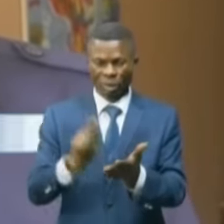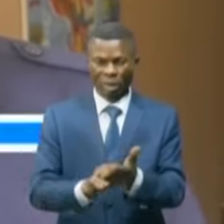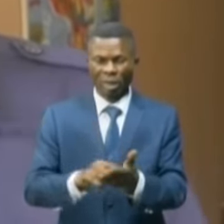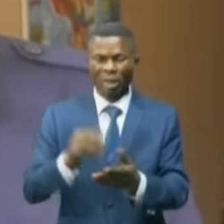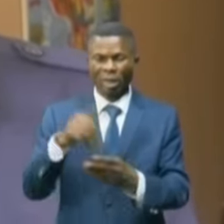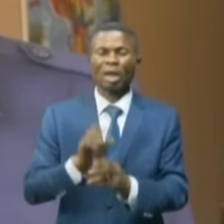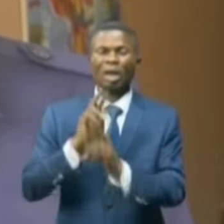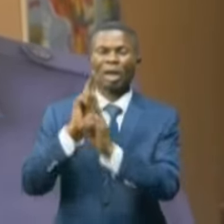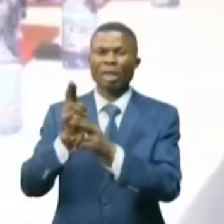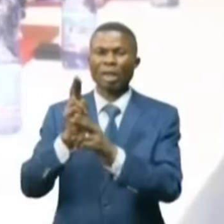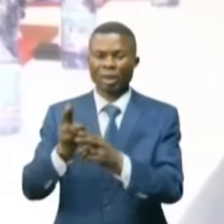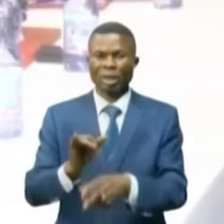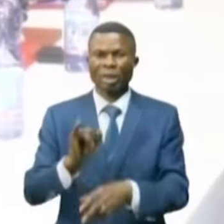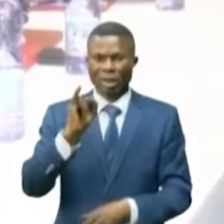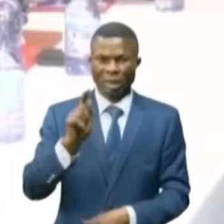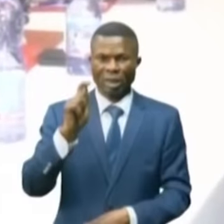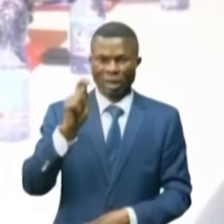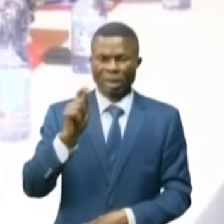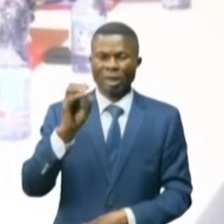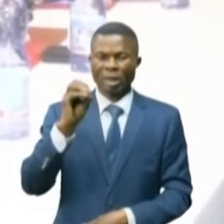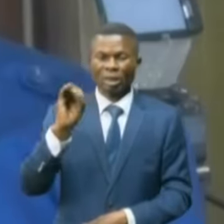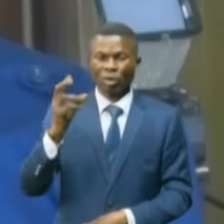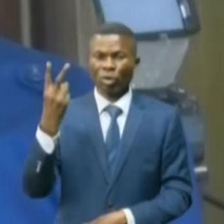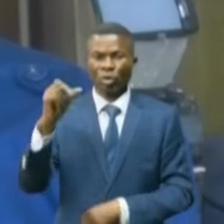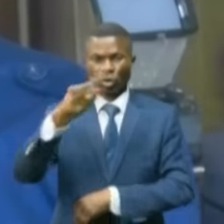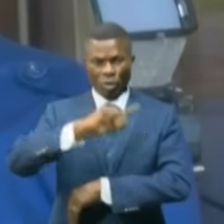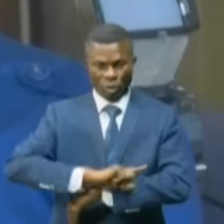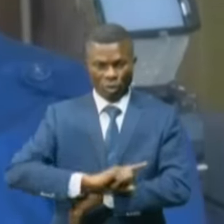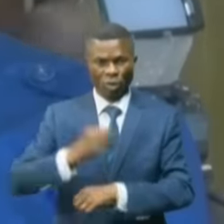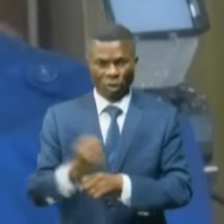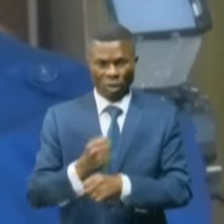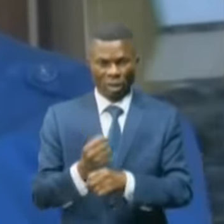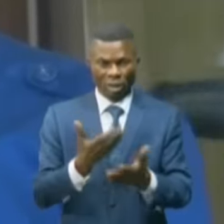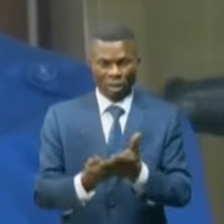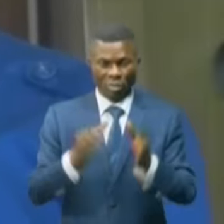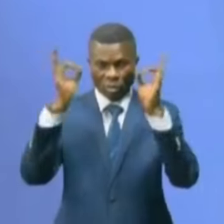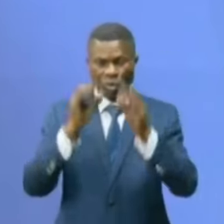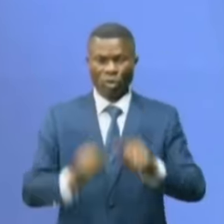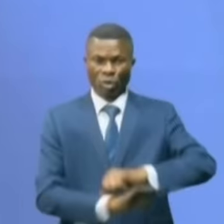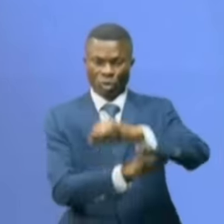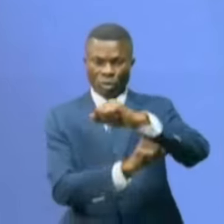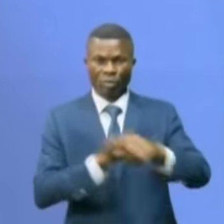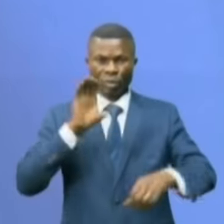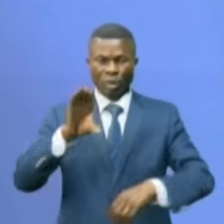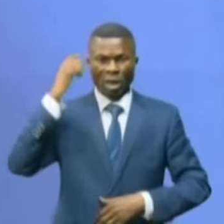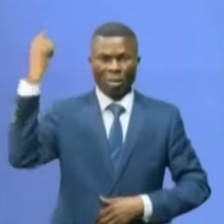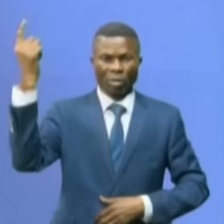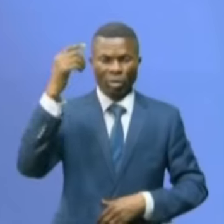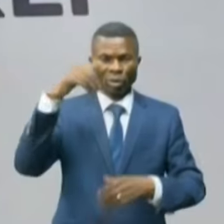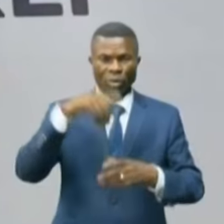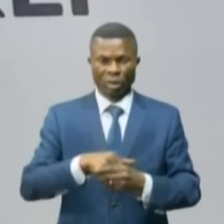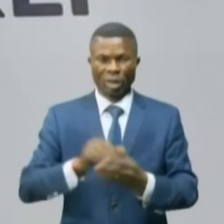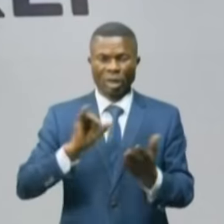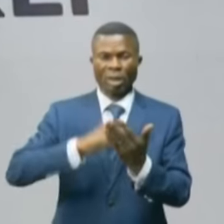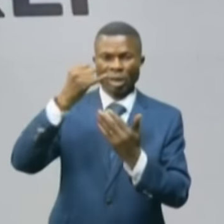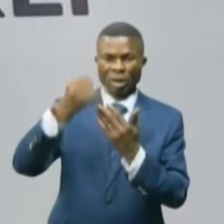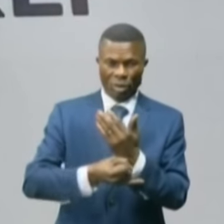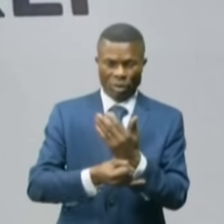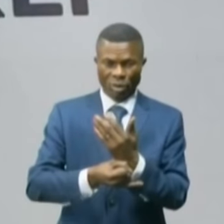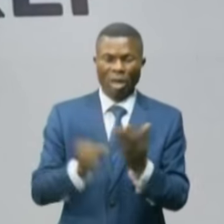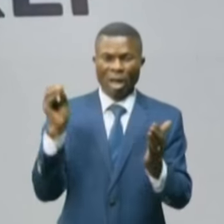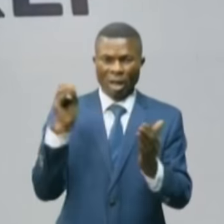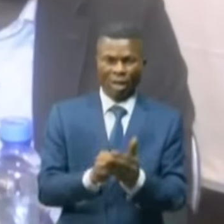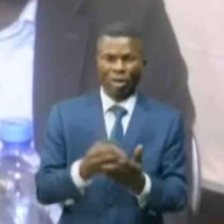les rapports ITE. Pendant ces deux jours, des travaux appuyés par la Banque mondiale à travers les projets